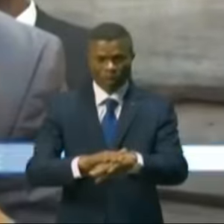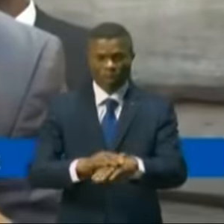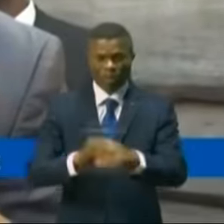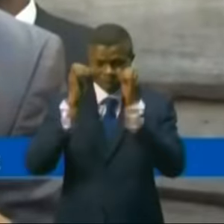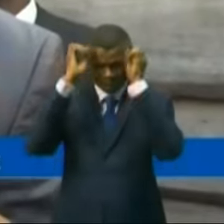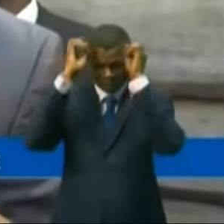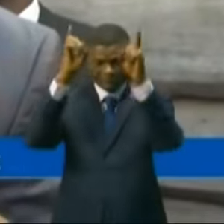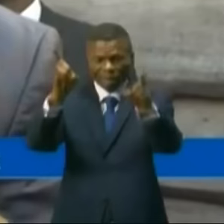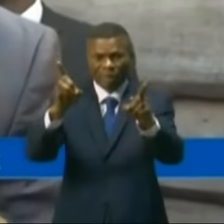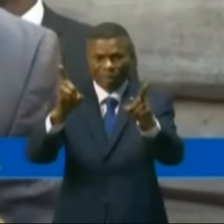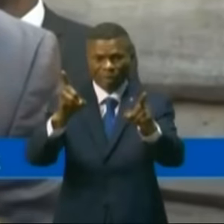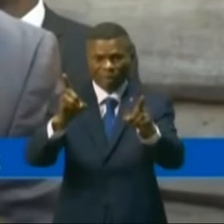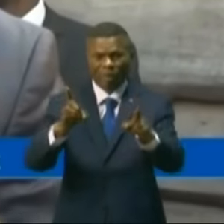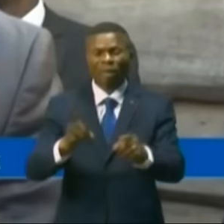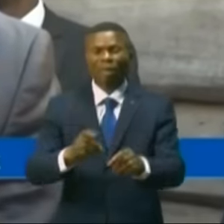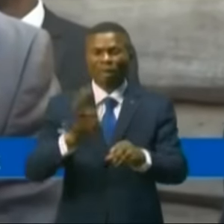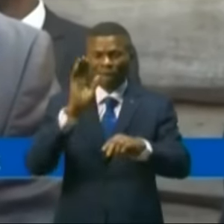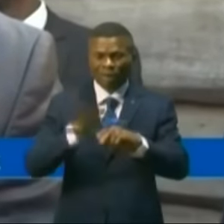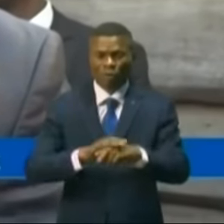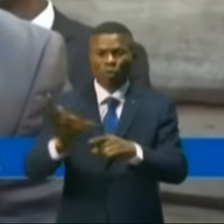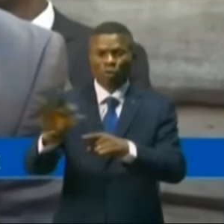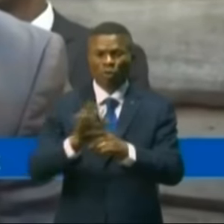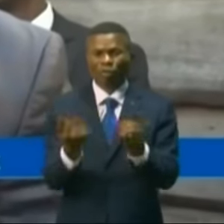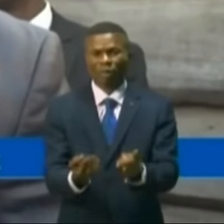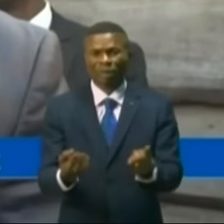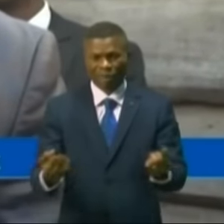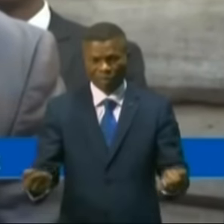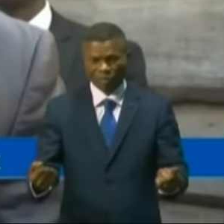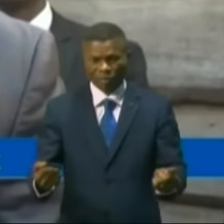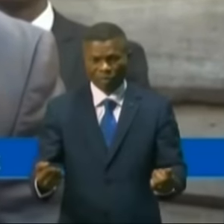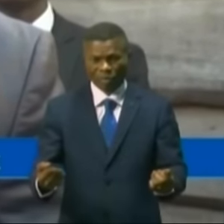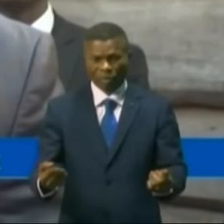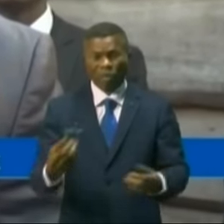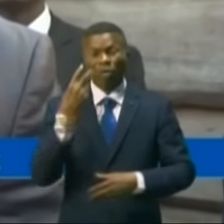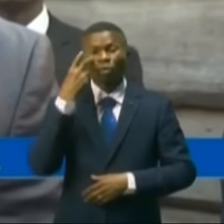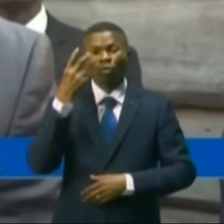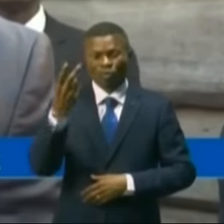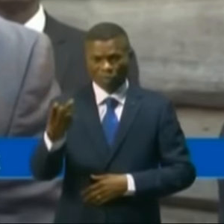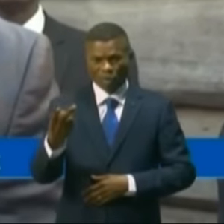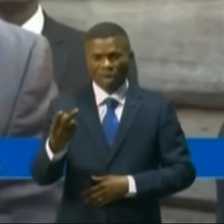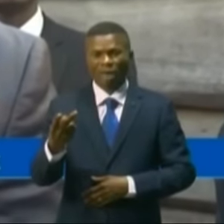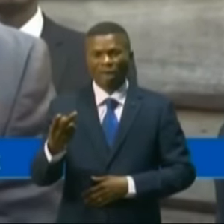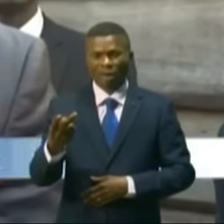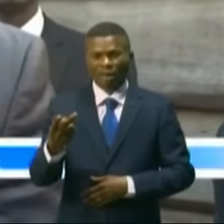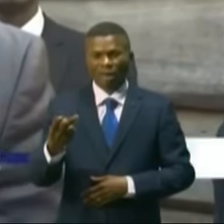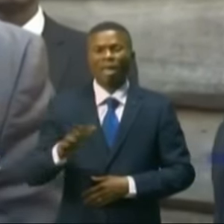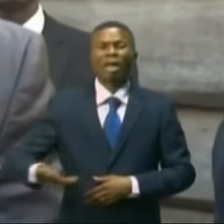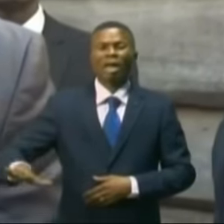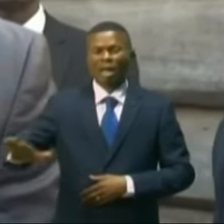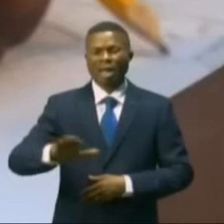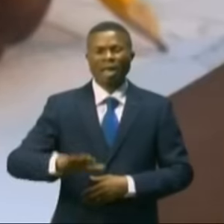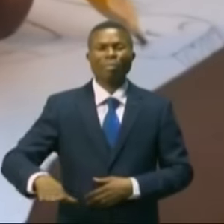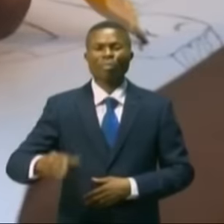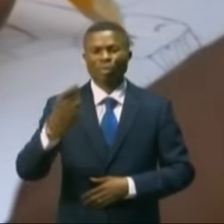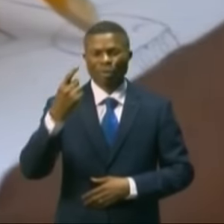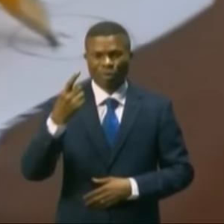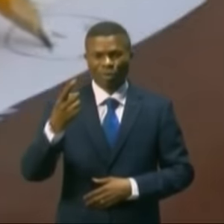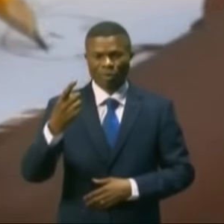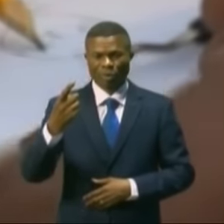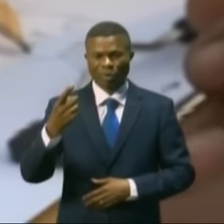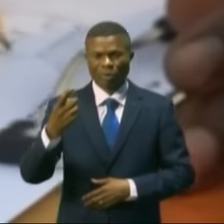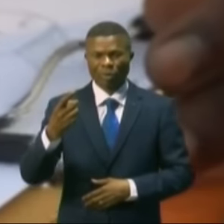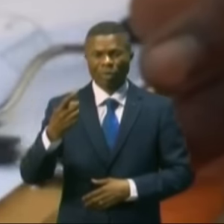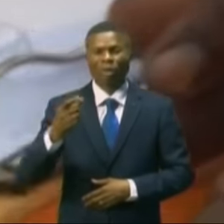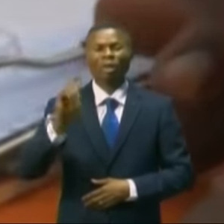l'éducation, à la formation des enfants. Vous allez avoir alors un pays où les